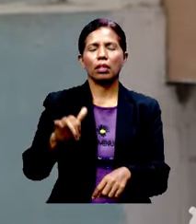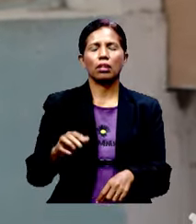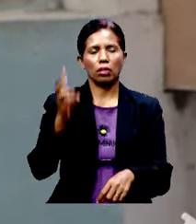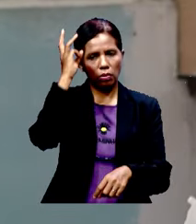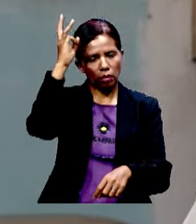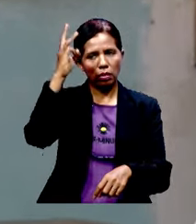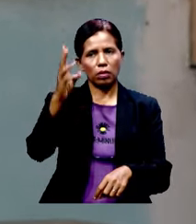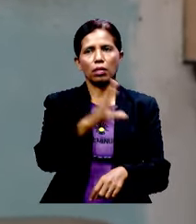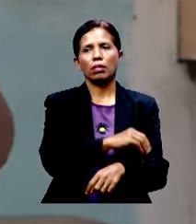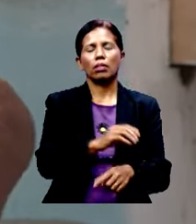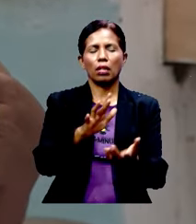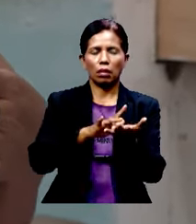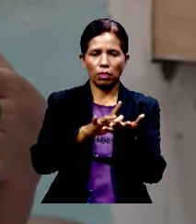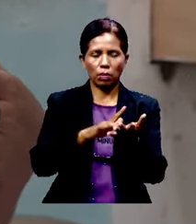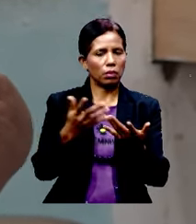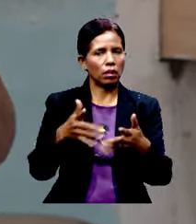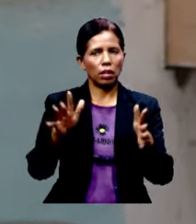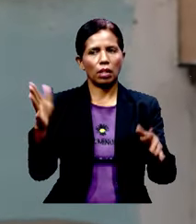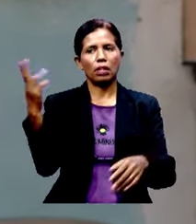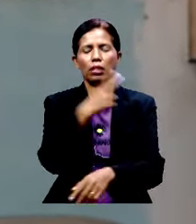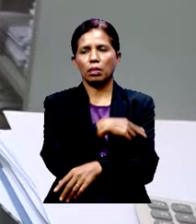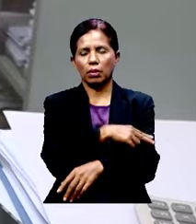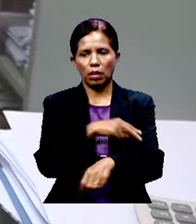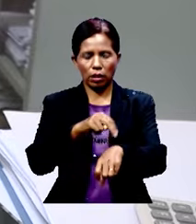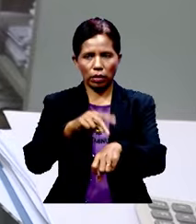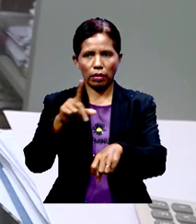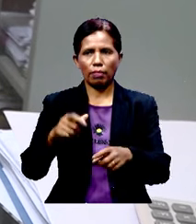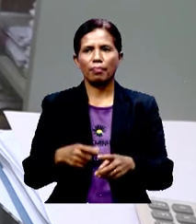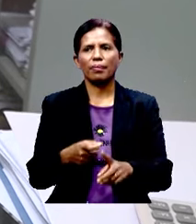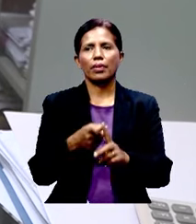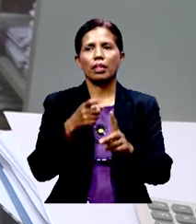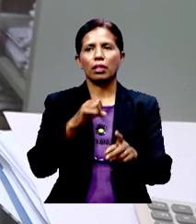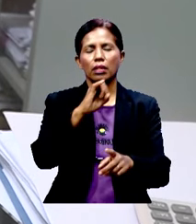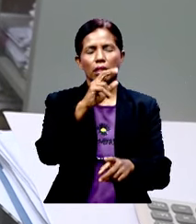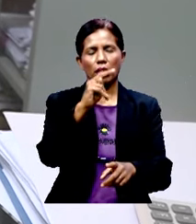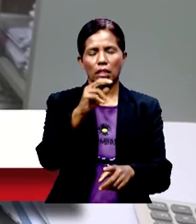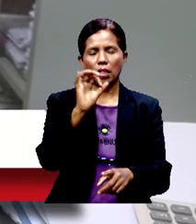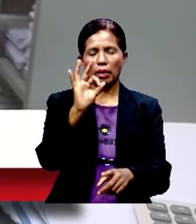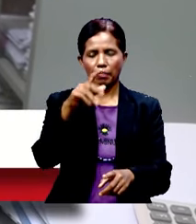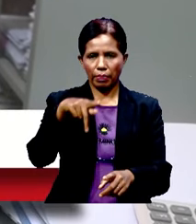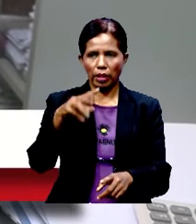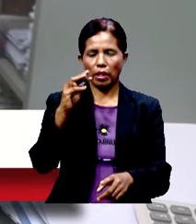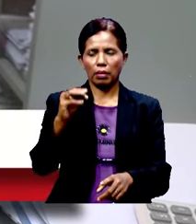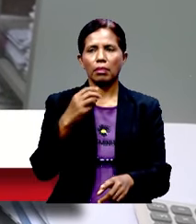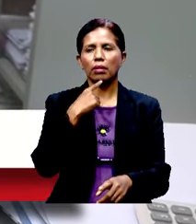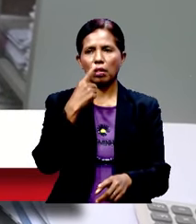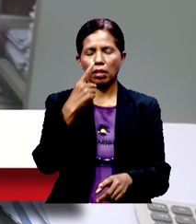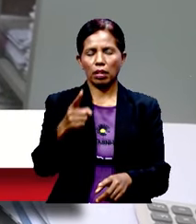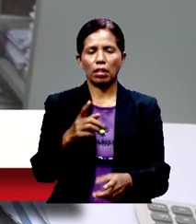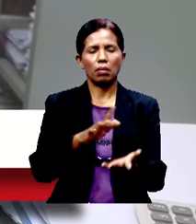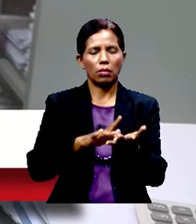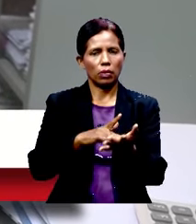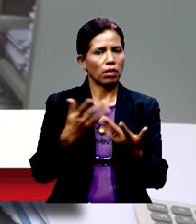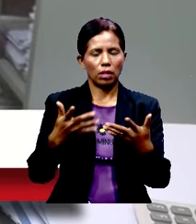preocupamos o estoca e moruk nebe mamuk de Hospital Nacional. Husi INFPM relata kata 23%